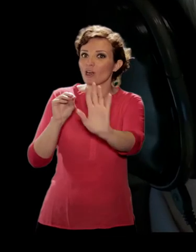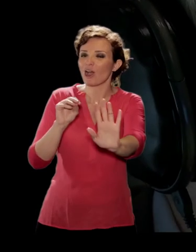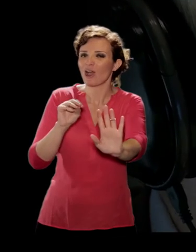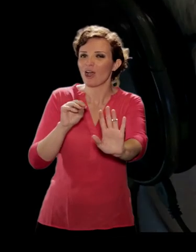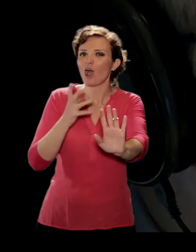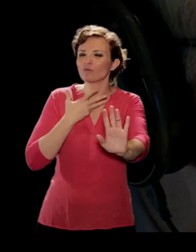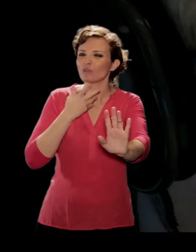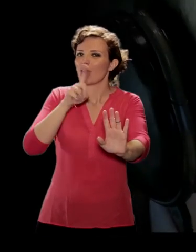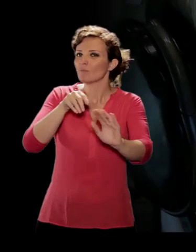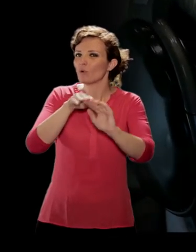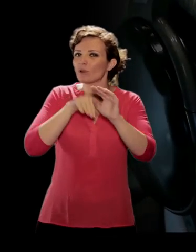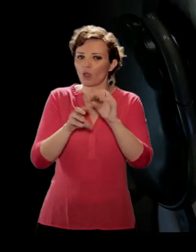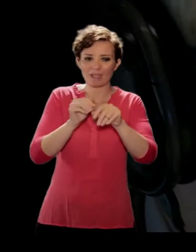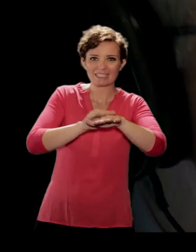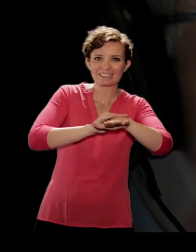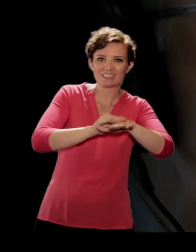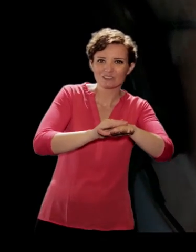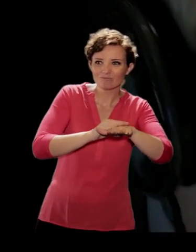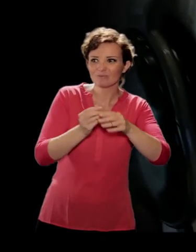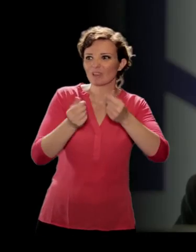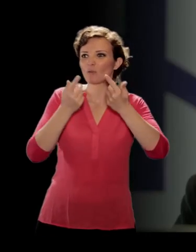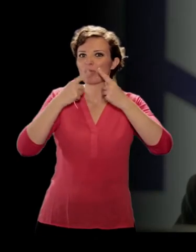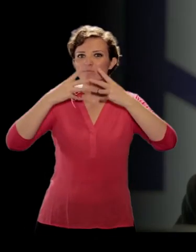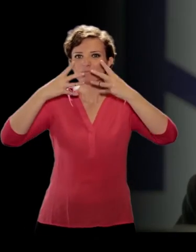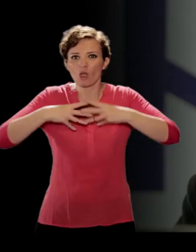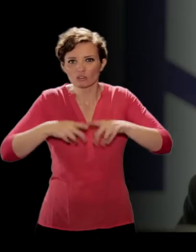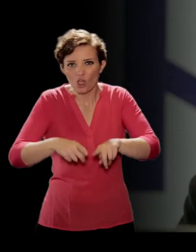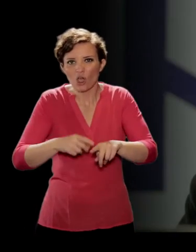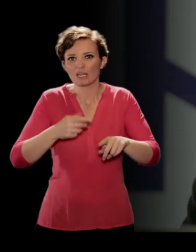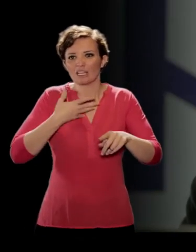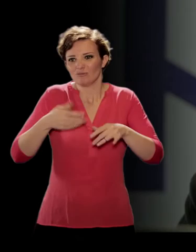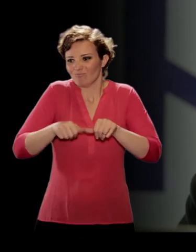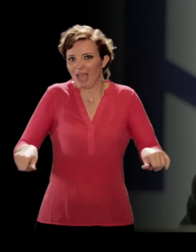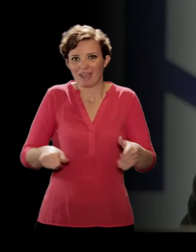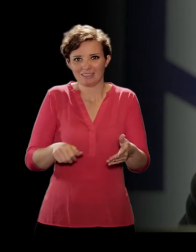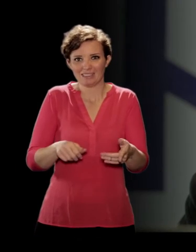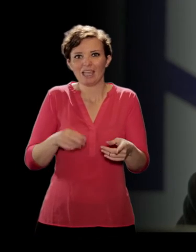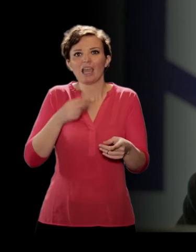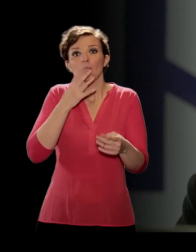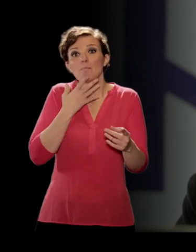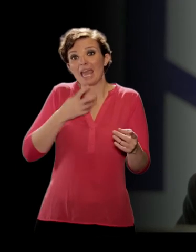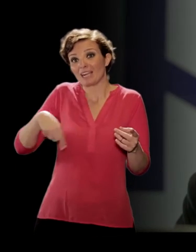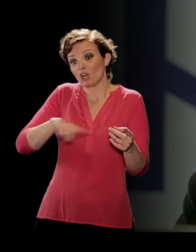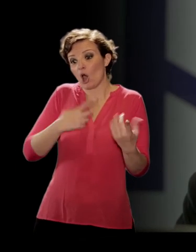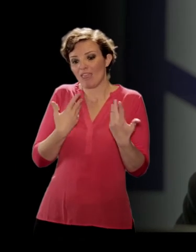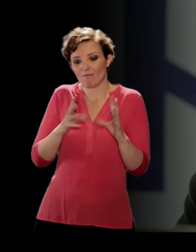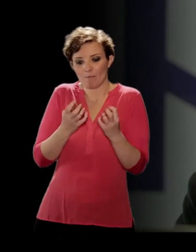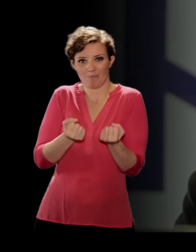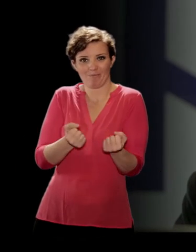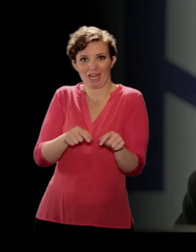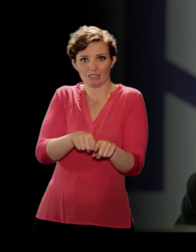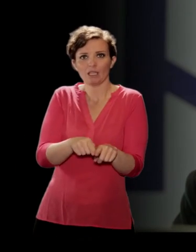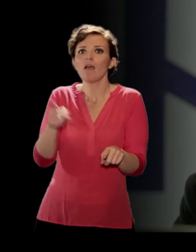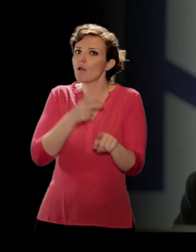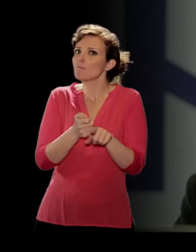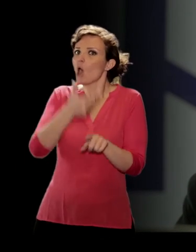occupa anche degli aspetti sensoriali, degli attuatori che intervengono sul mondo. Per noi l'elemento fisico è